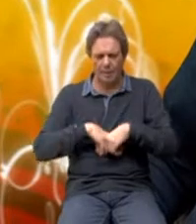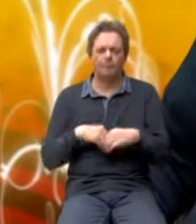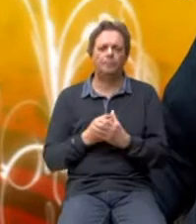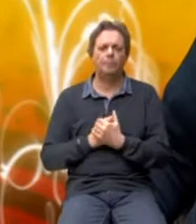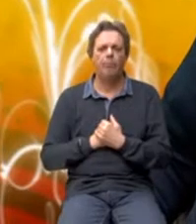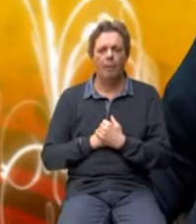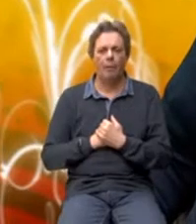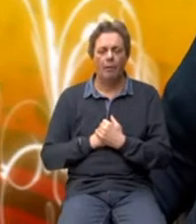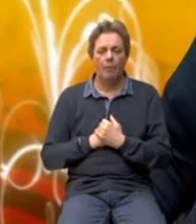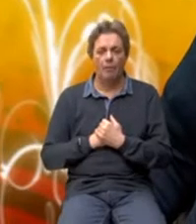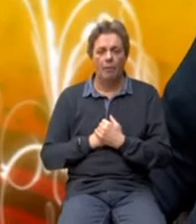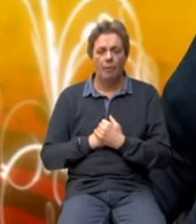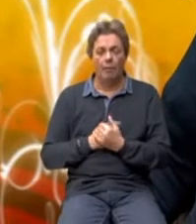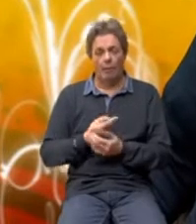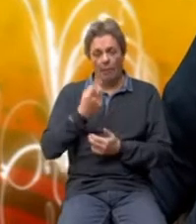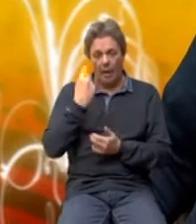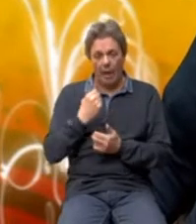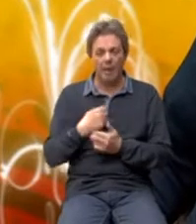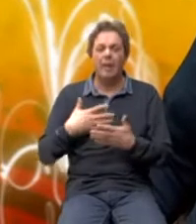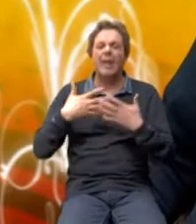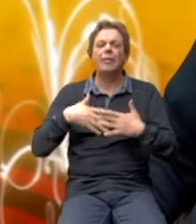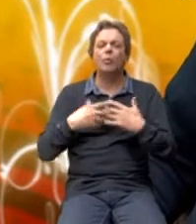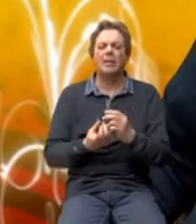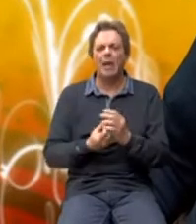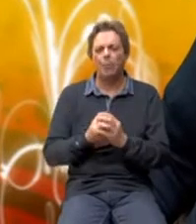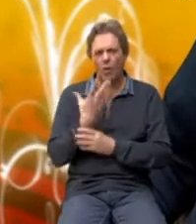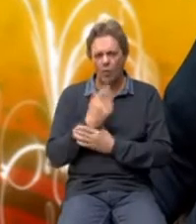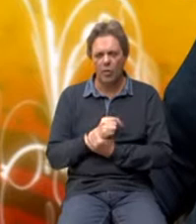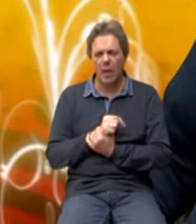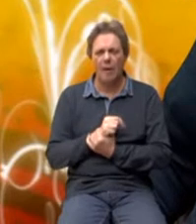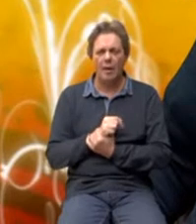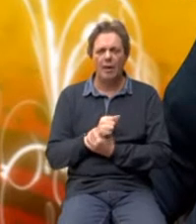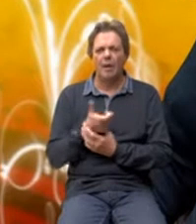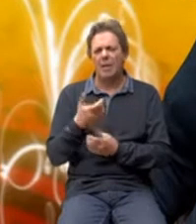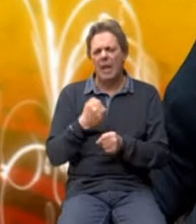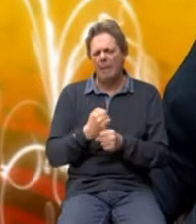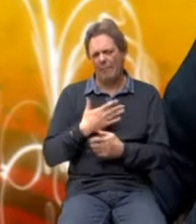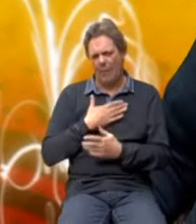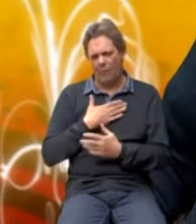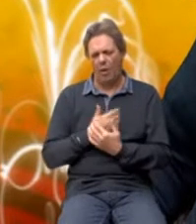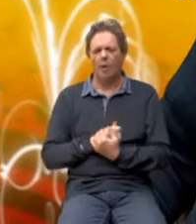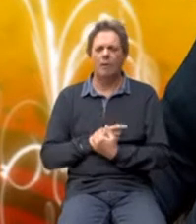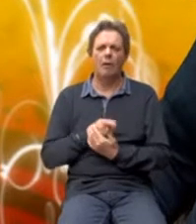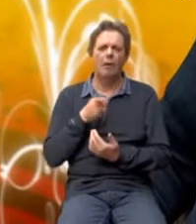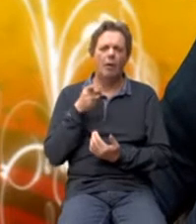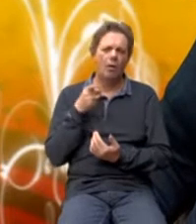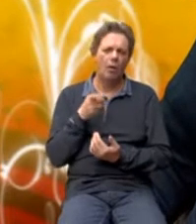njega. Međutim, industrijska proizvodnja jasno je napravila svoje. Ona